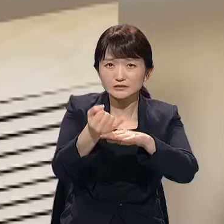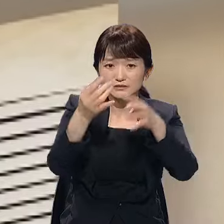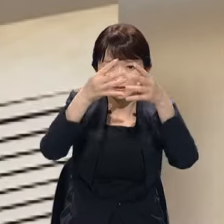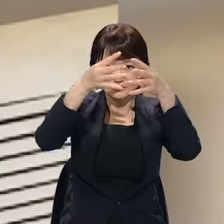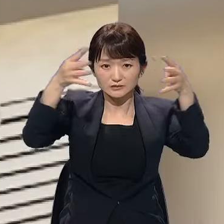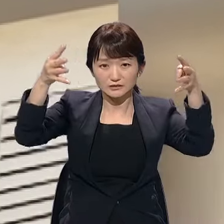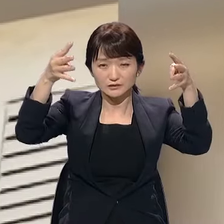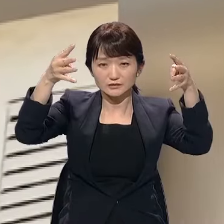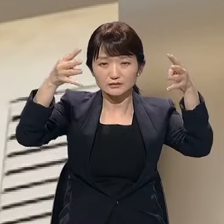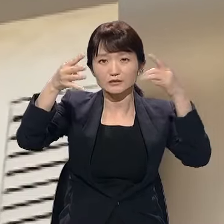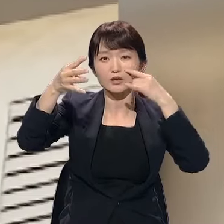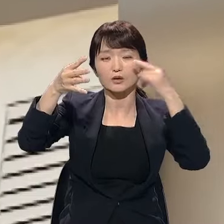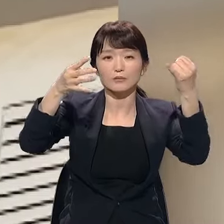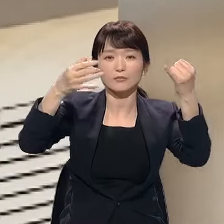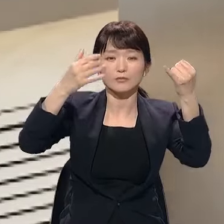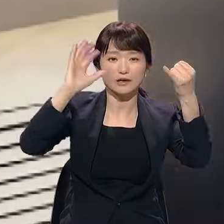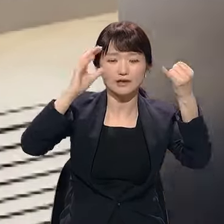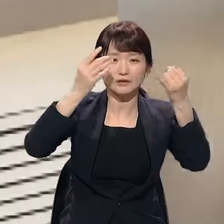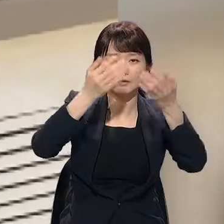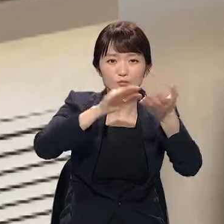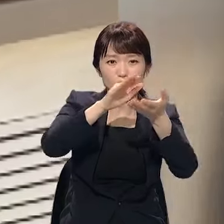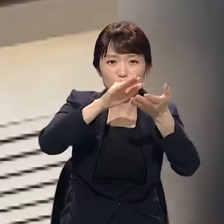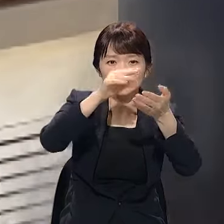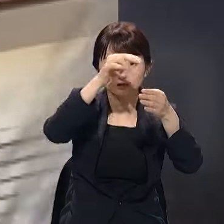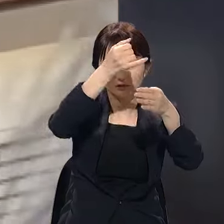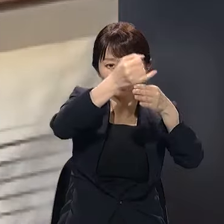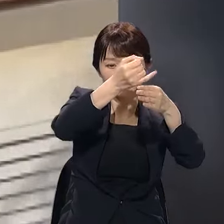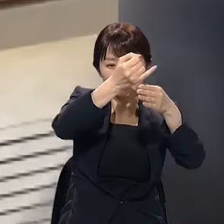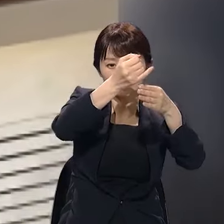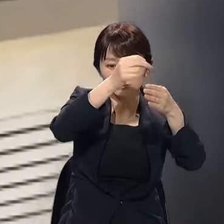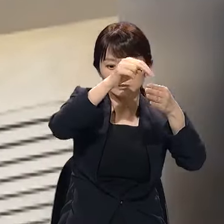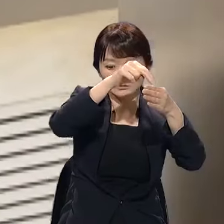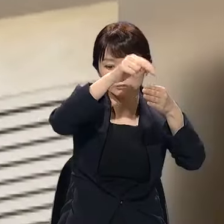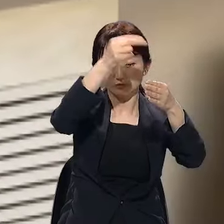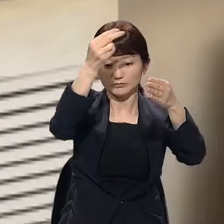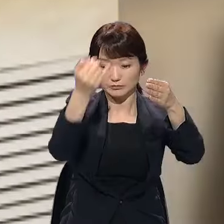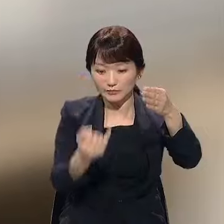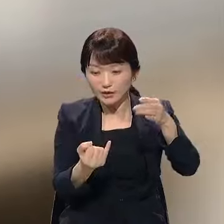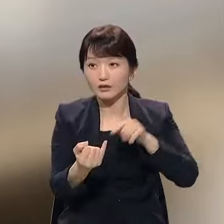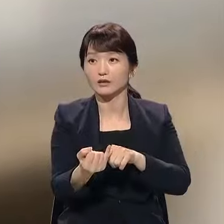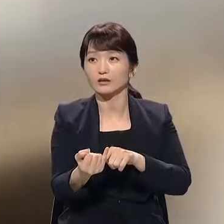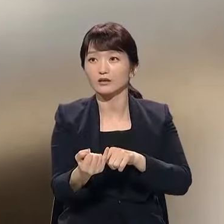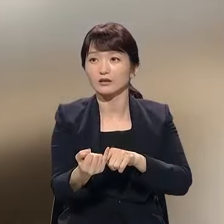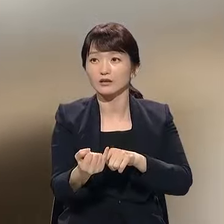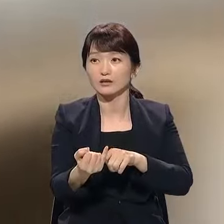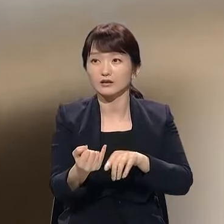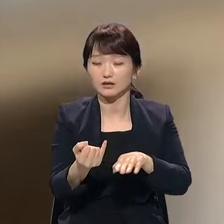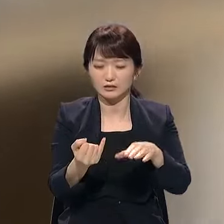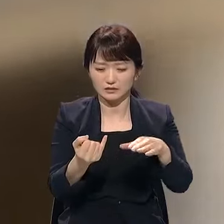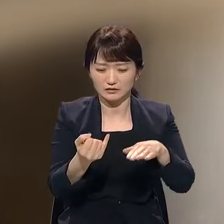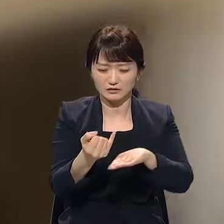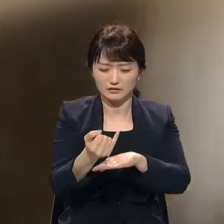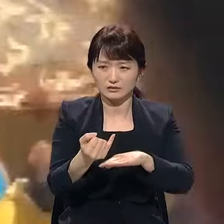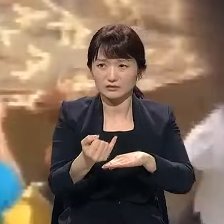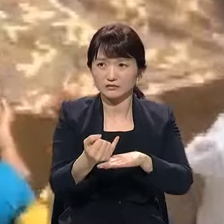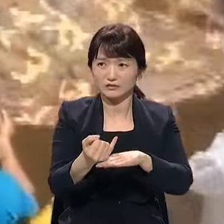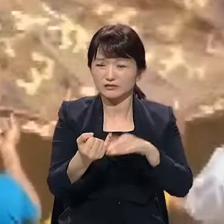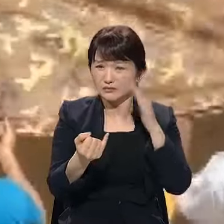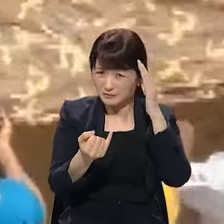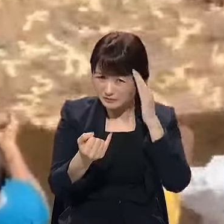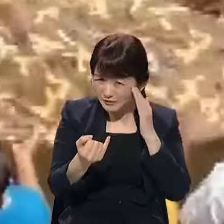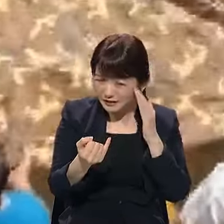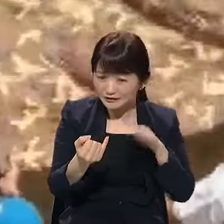놀고 있었는데 그만 2층 지붕 위로 뚝 떨어져 버렸다고 합니다. 아, 저 밑에 저거 너무 작아. 네, 이웃주민들 행운아이